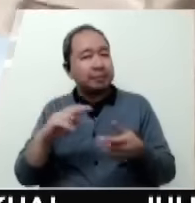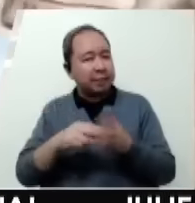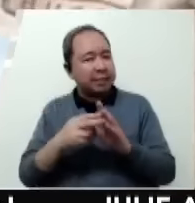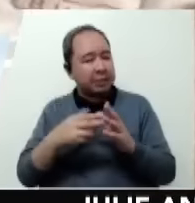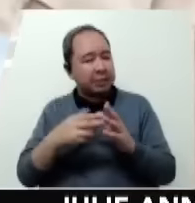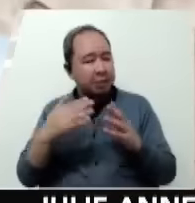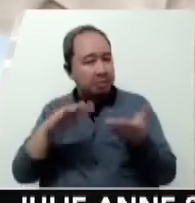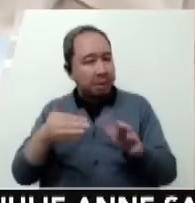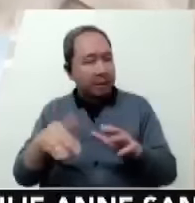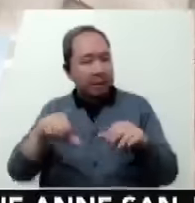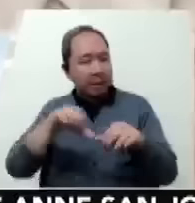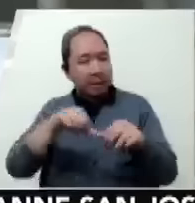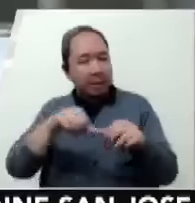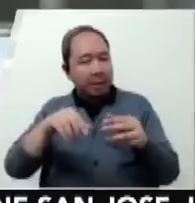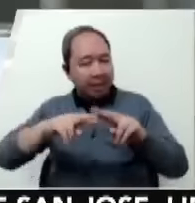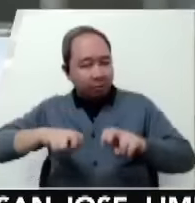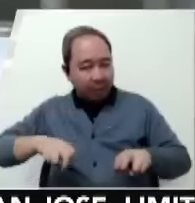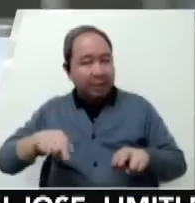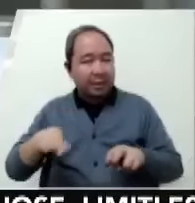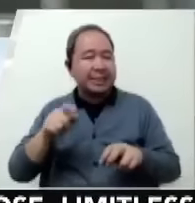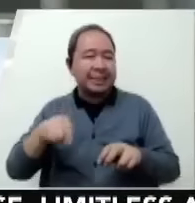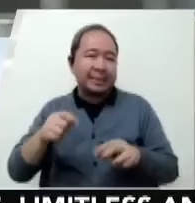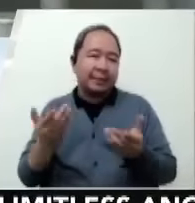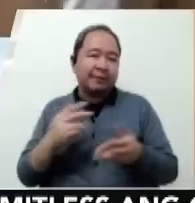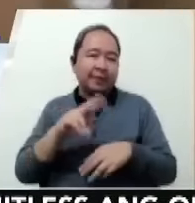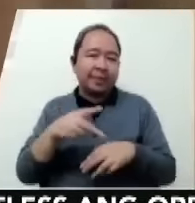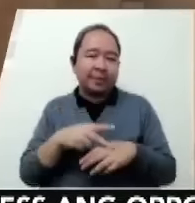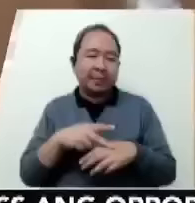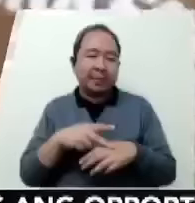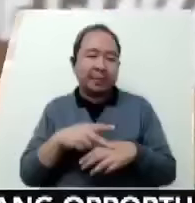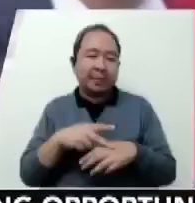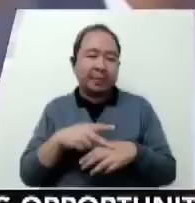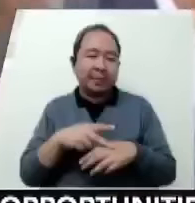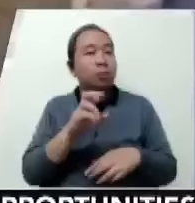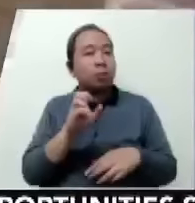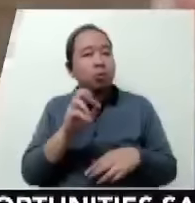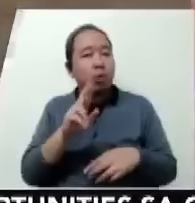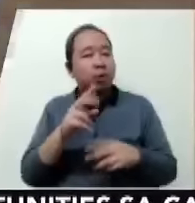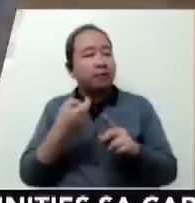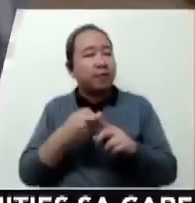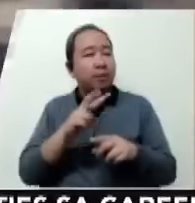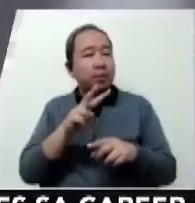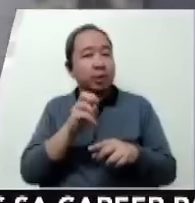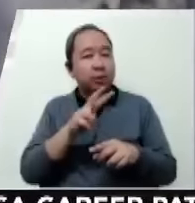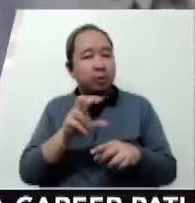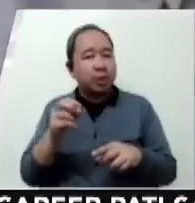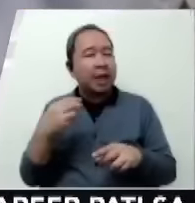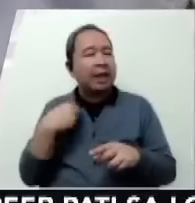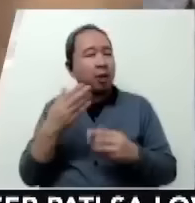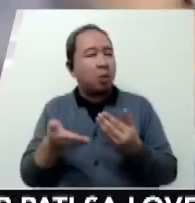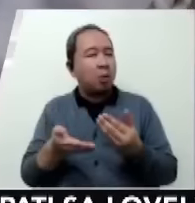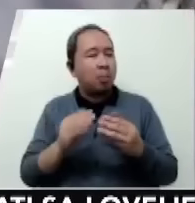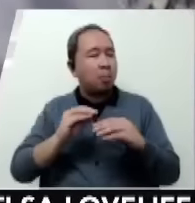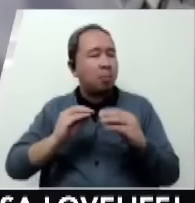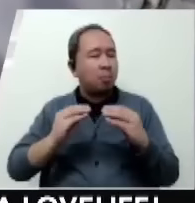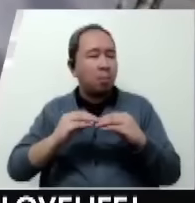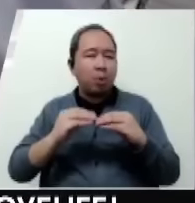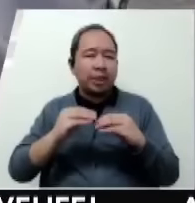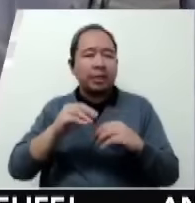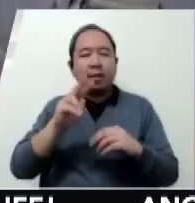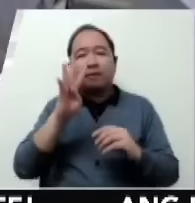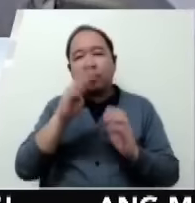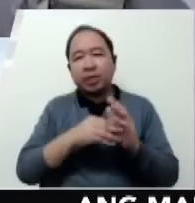Ayon sa Bucor, mula 2020, mahigit 4,000 na ang namatay na PDL sa buong bansa. Sinimula na ang autopsy